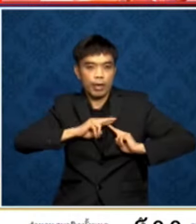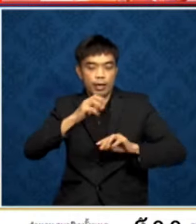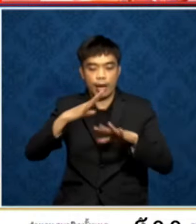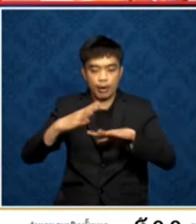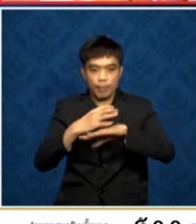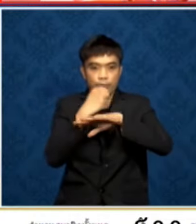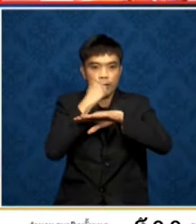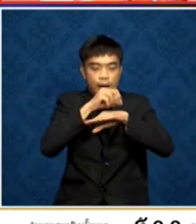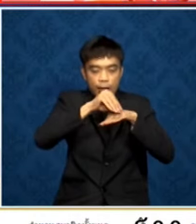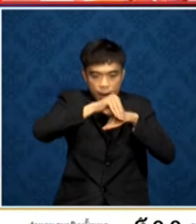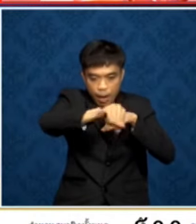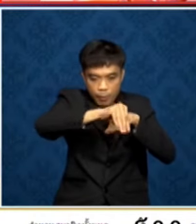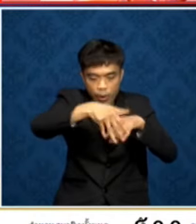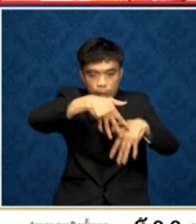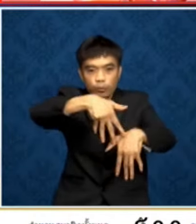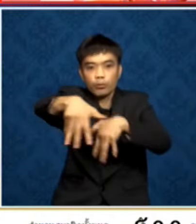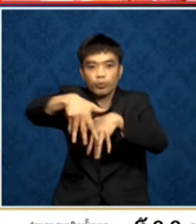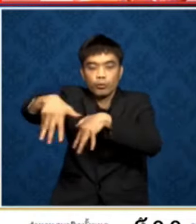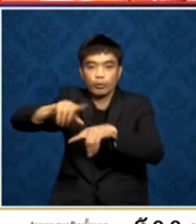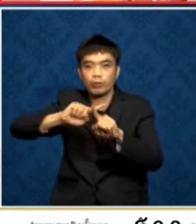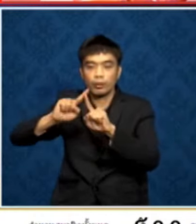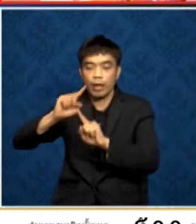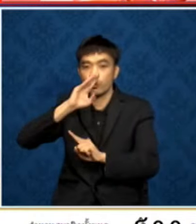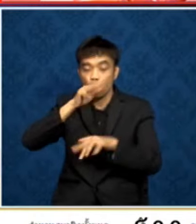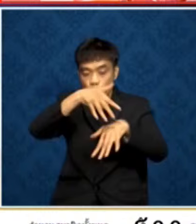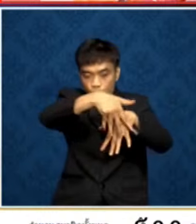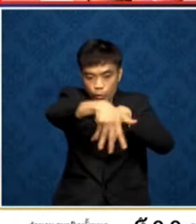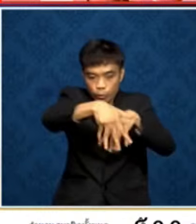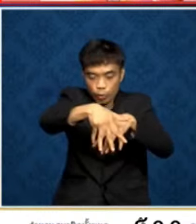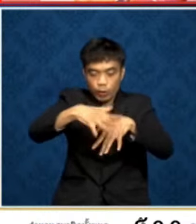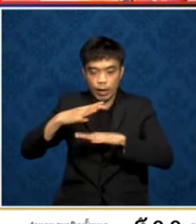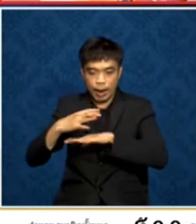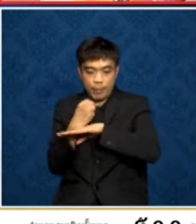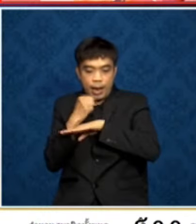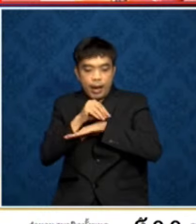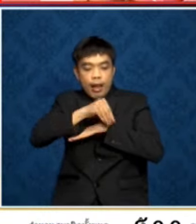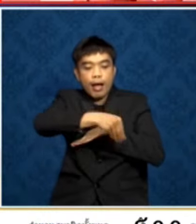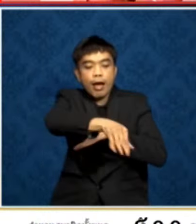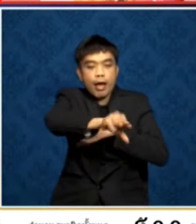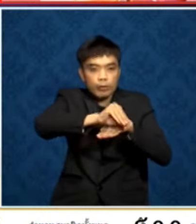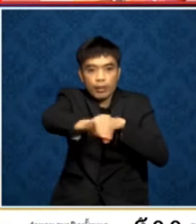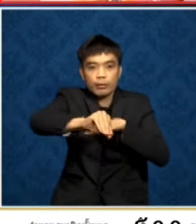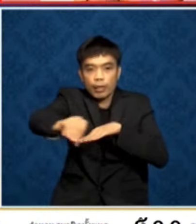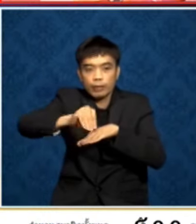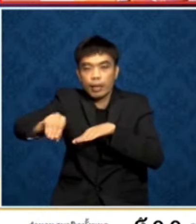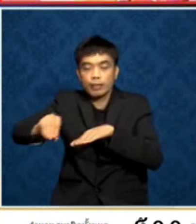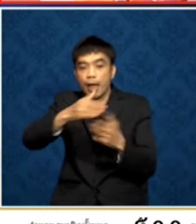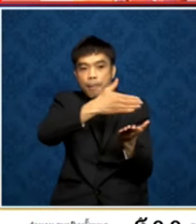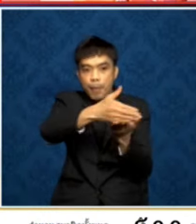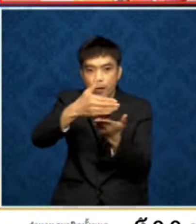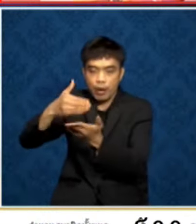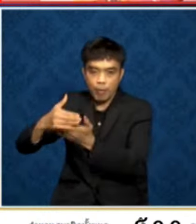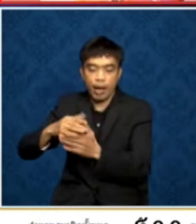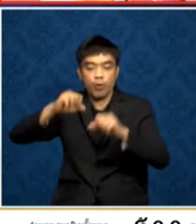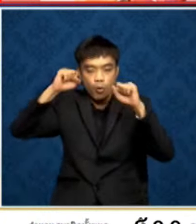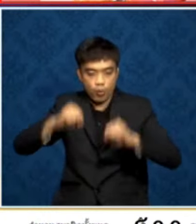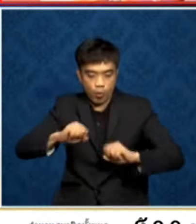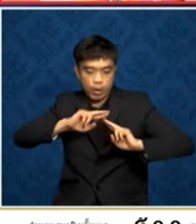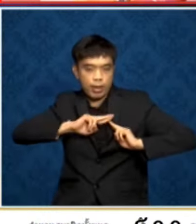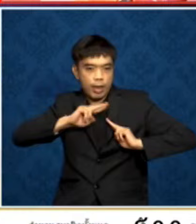อำนาจสู่ท้องถิ่นจะทำให้ท้องถิ่นมีความเป็นอิสระและคล่องตัวในการตัดสินใจโดย